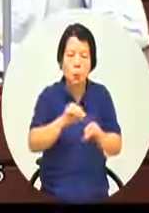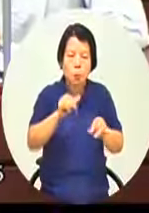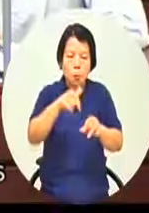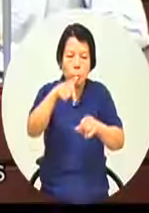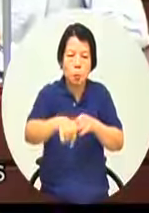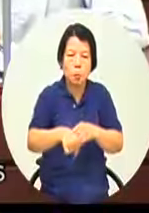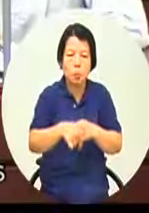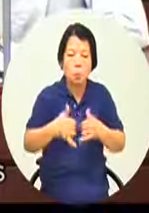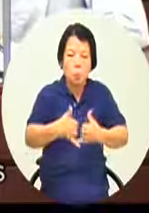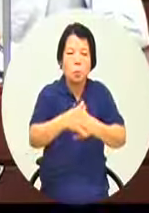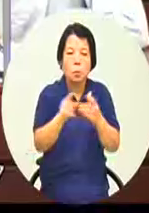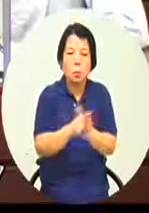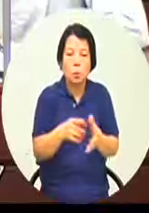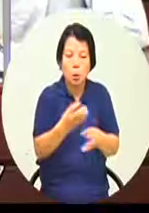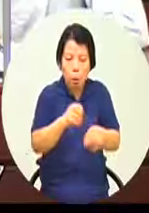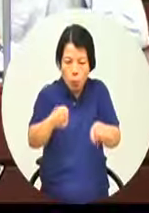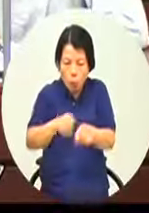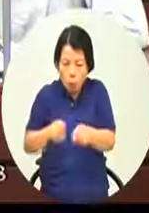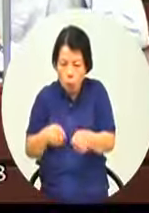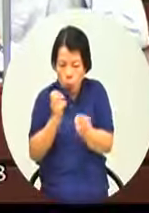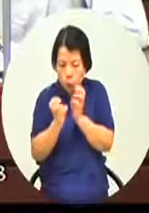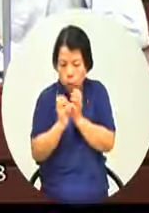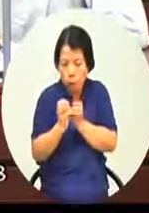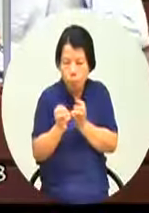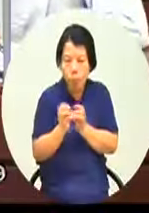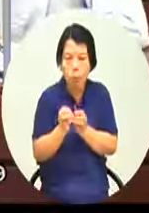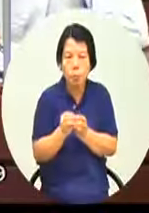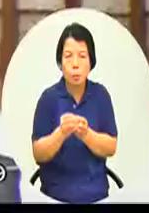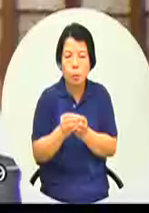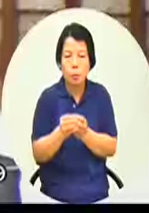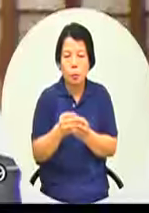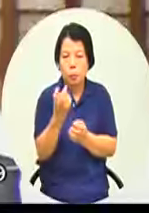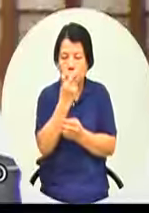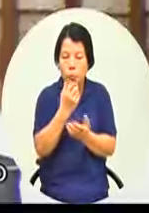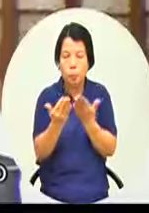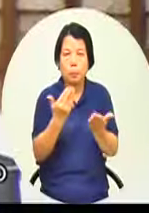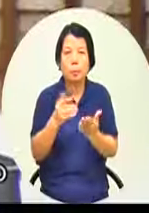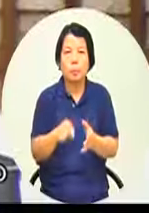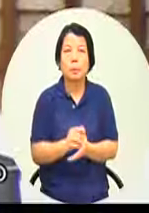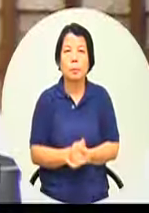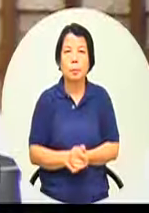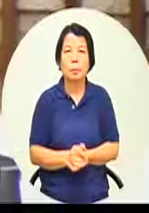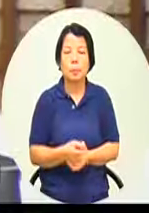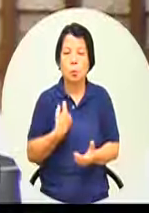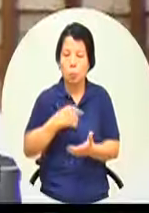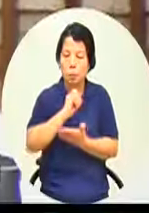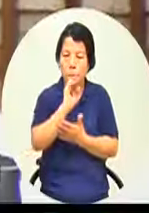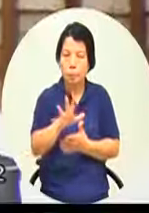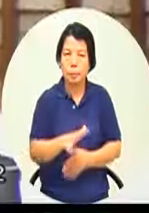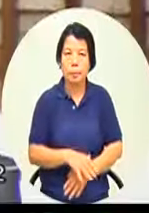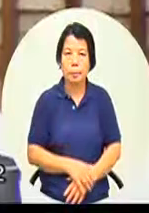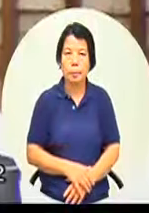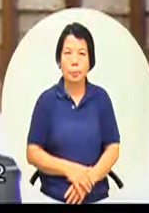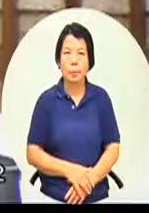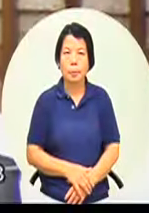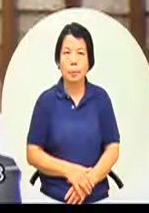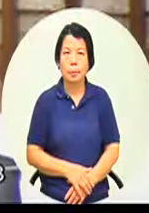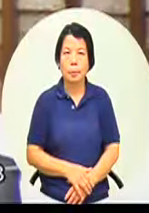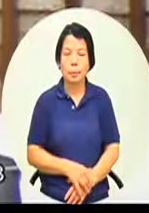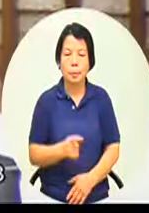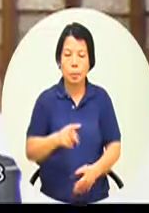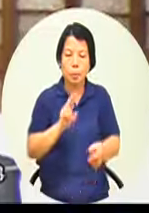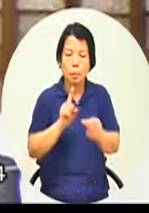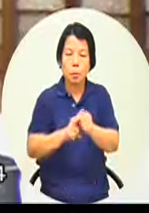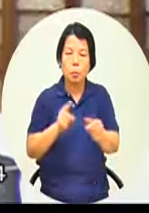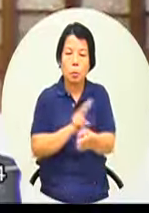工程的时候，会把这些管线资料做详细的调查。 谢谢局长哈，我跟局长报告了哈，我们中林路